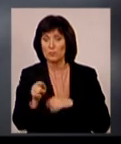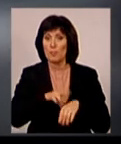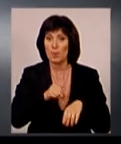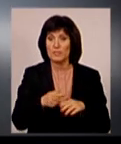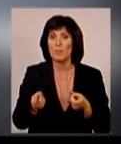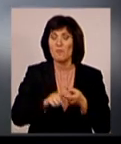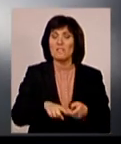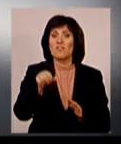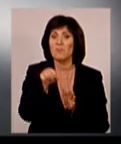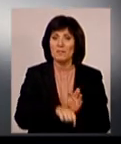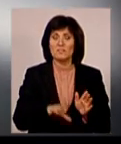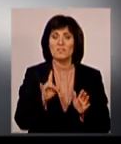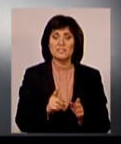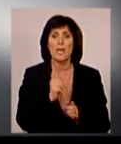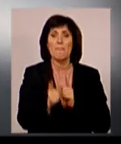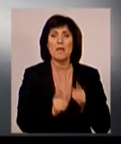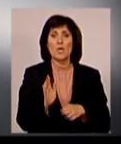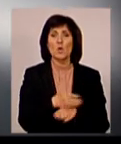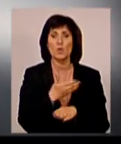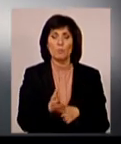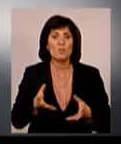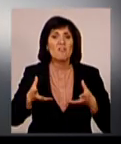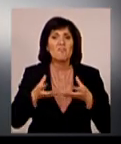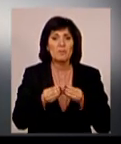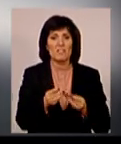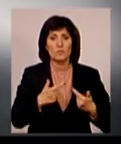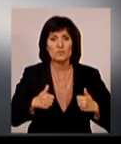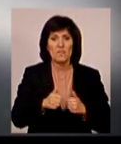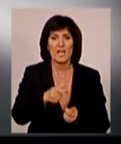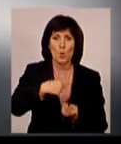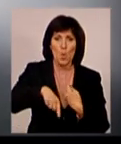поліція пов'язувала вбивство із перерозподілом впливу у сфері обігу наркотиків.